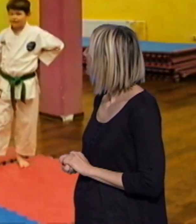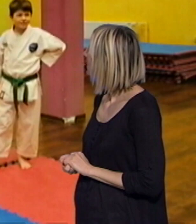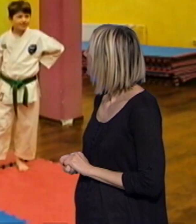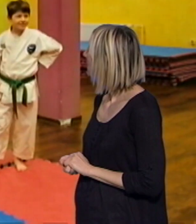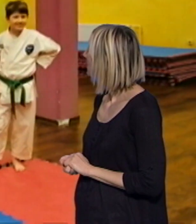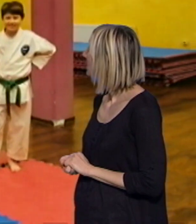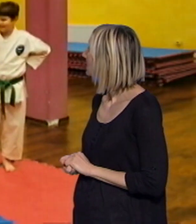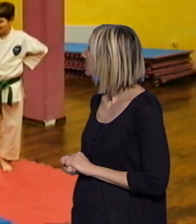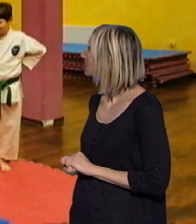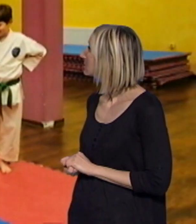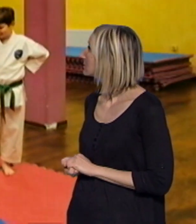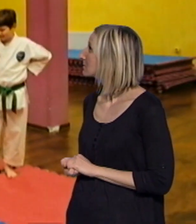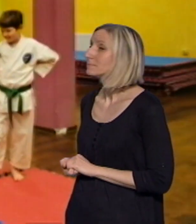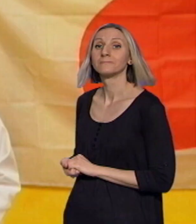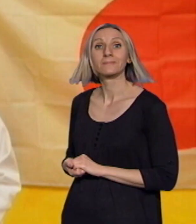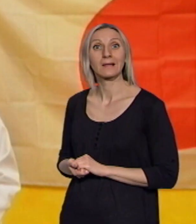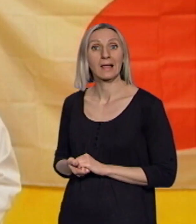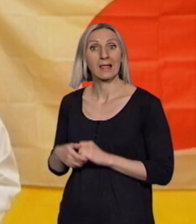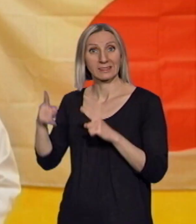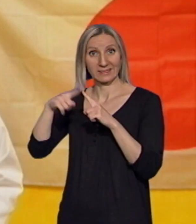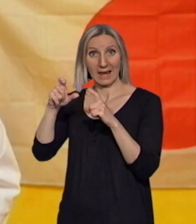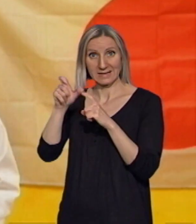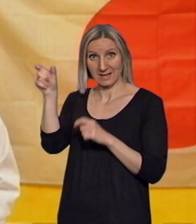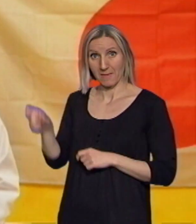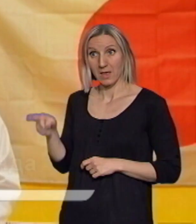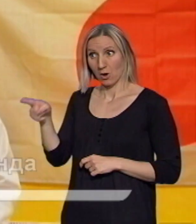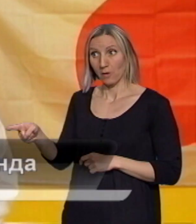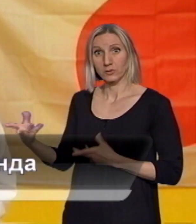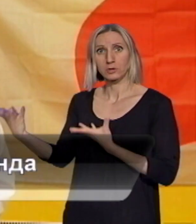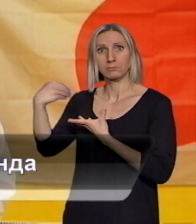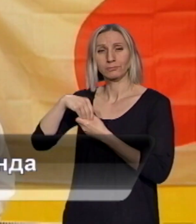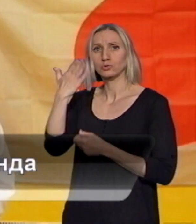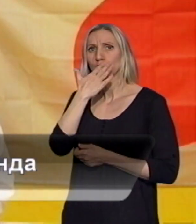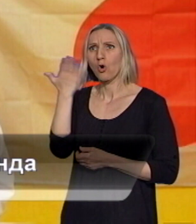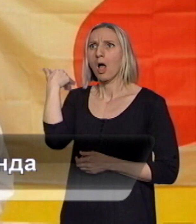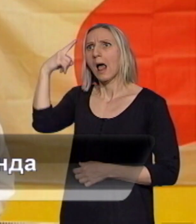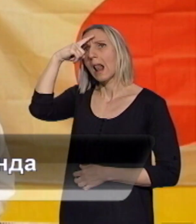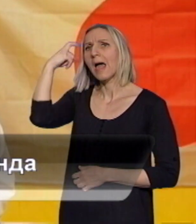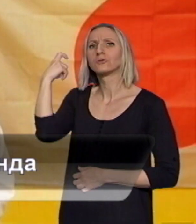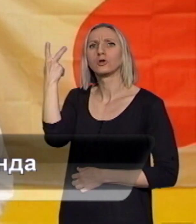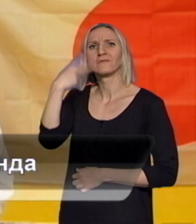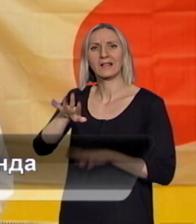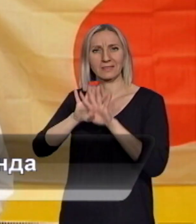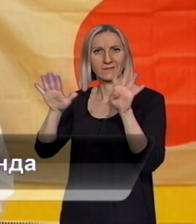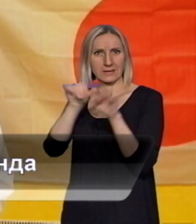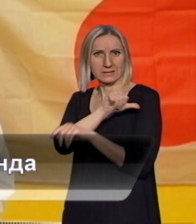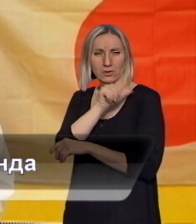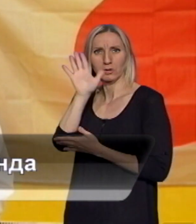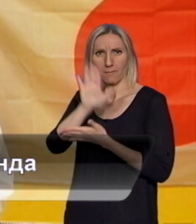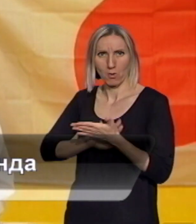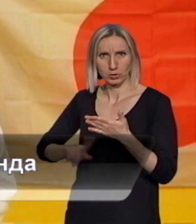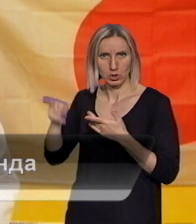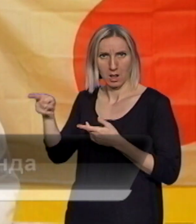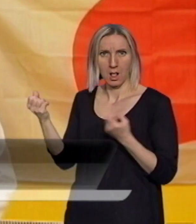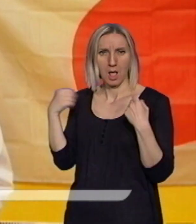razpakali. Tijana Stamenović je ovdje sa nama od leta 2019. godine je